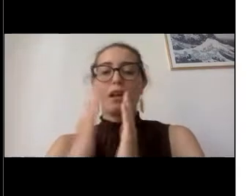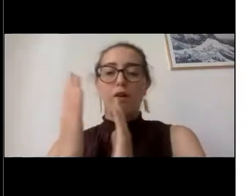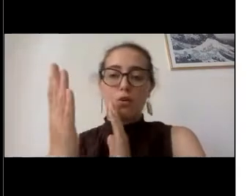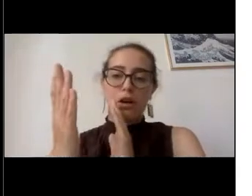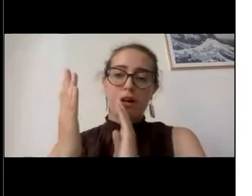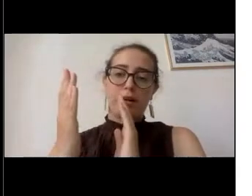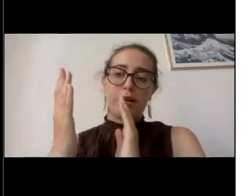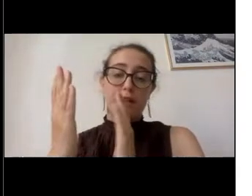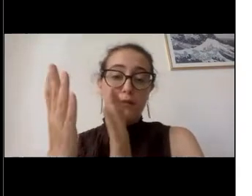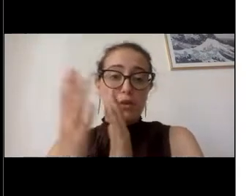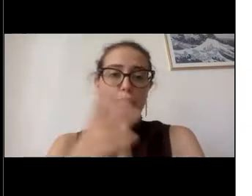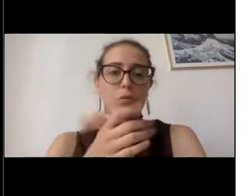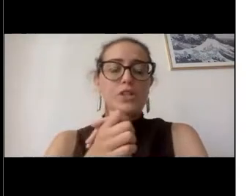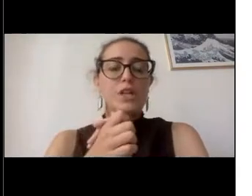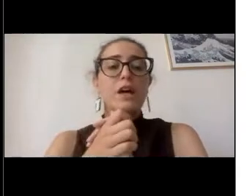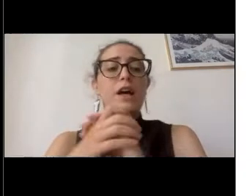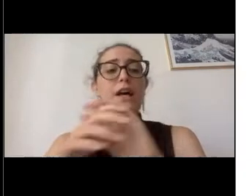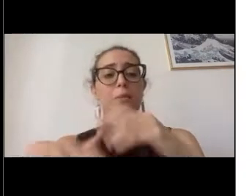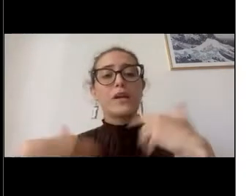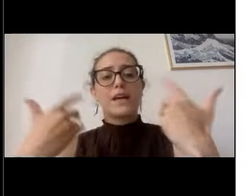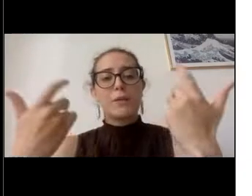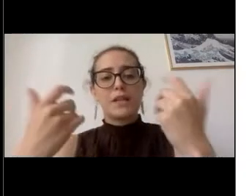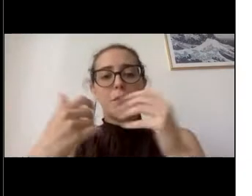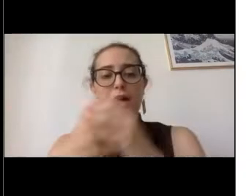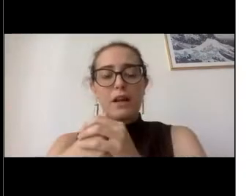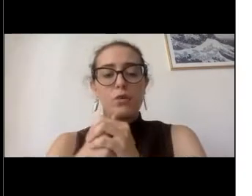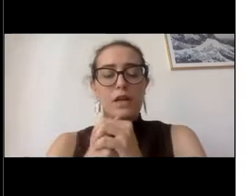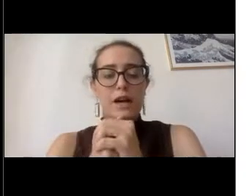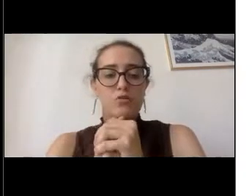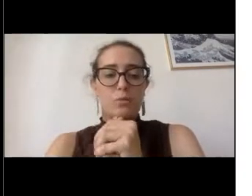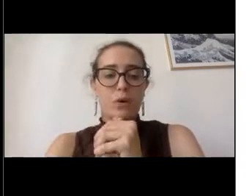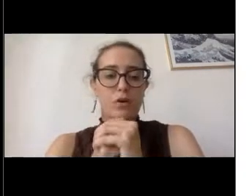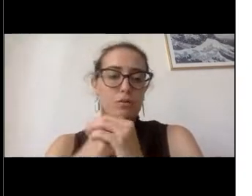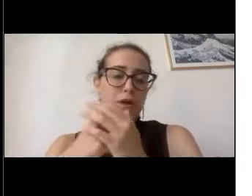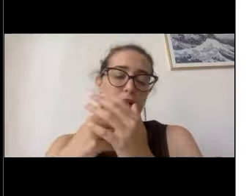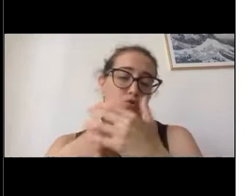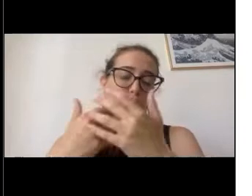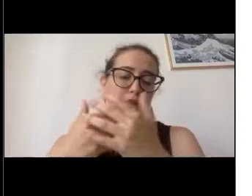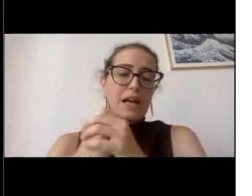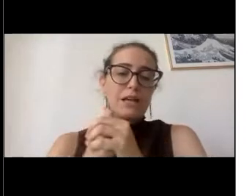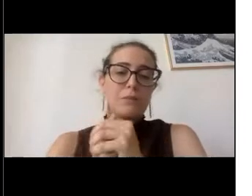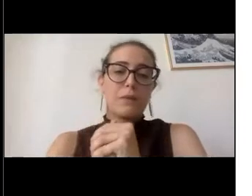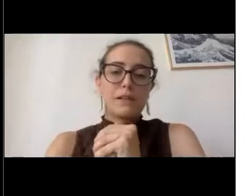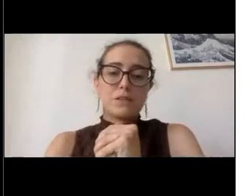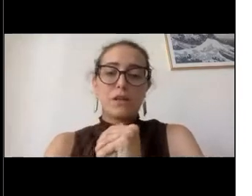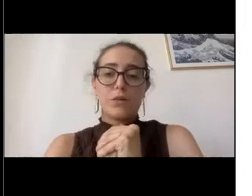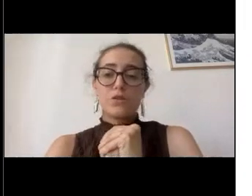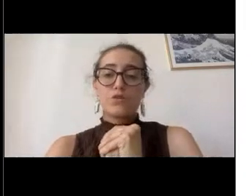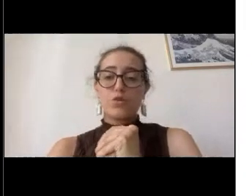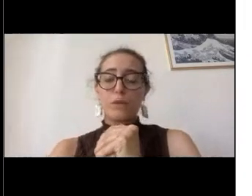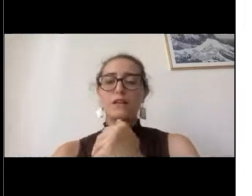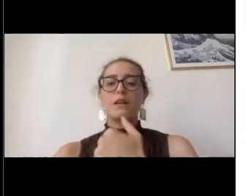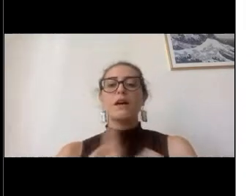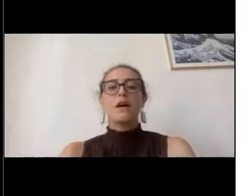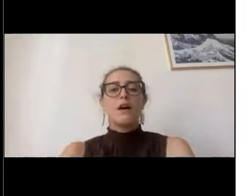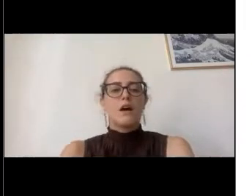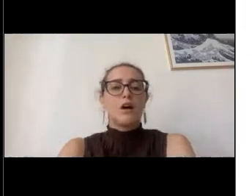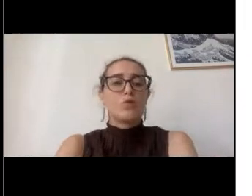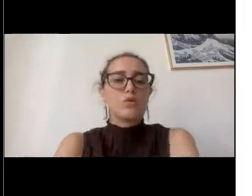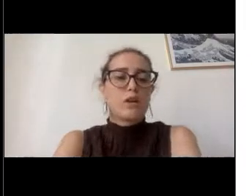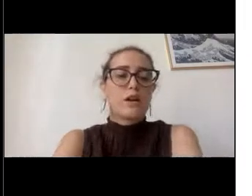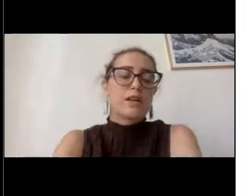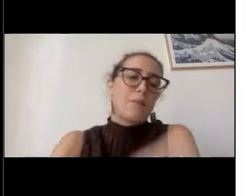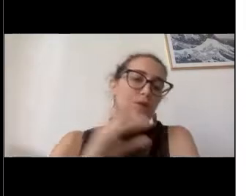residenziali o edifici pubblici e poi chiaramente per aiutare il supporto, per supportare l'implementazione di questi strumenti